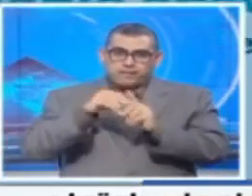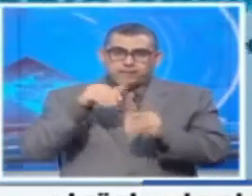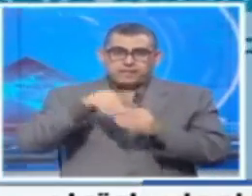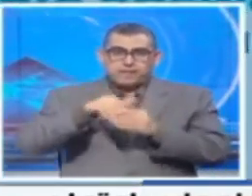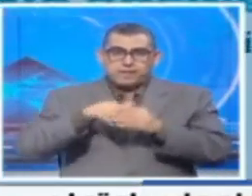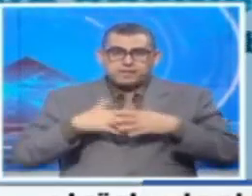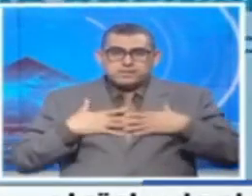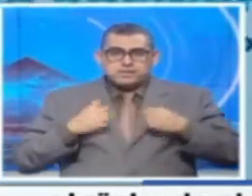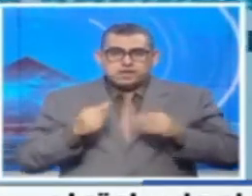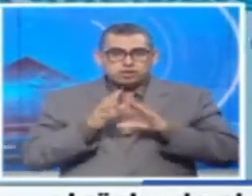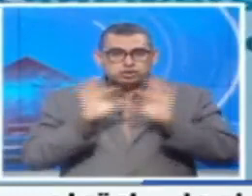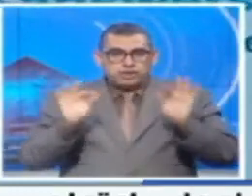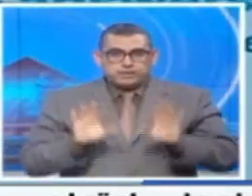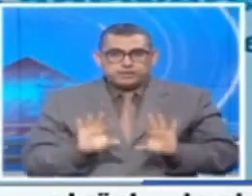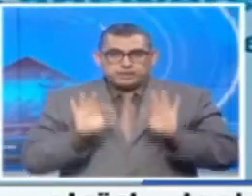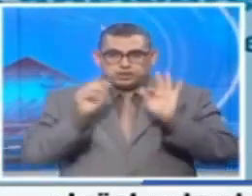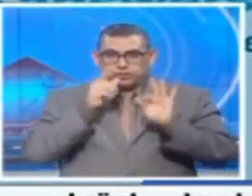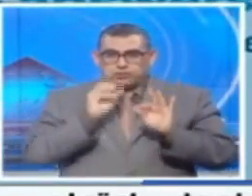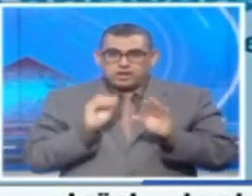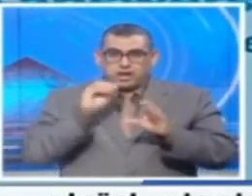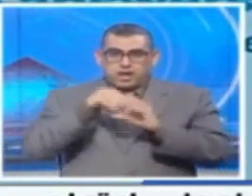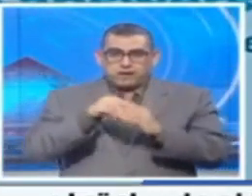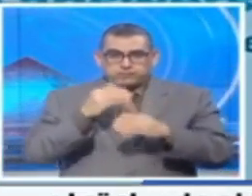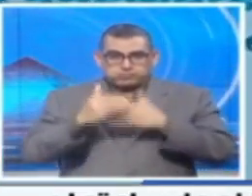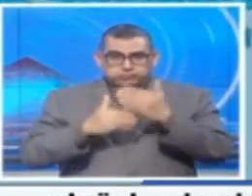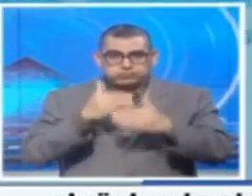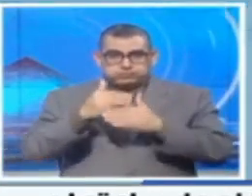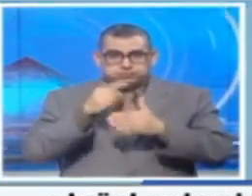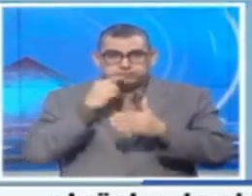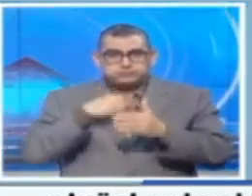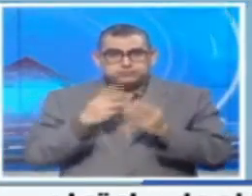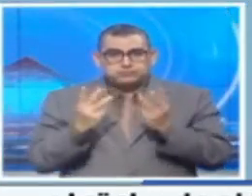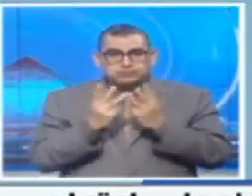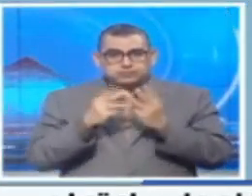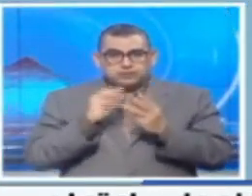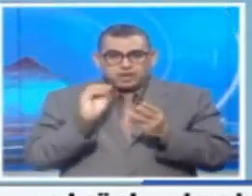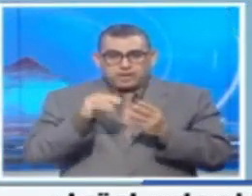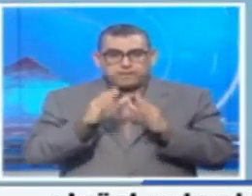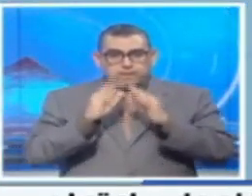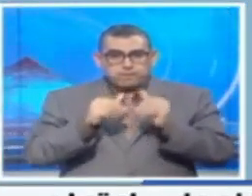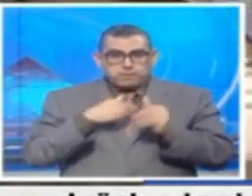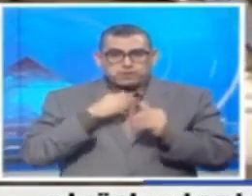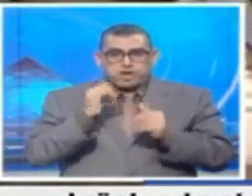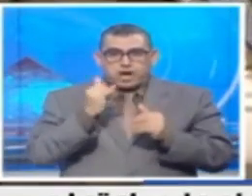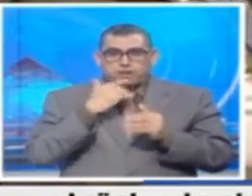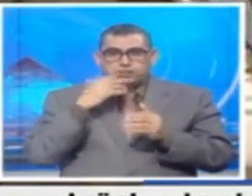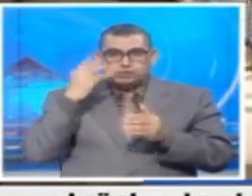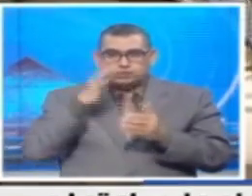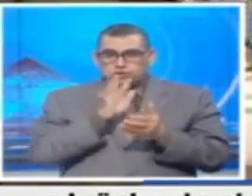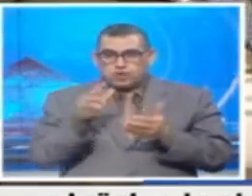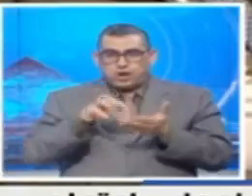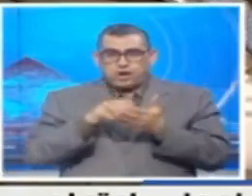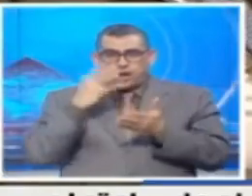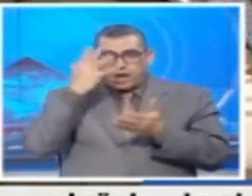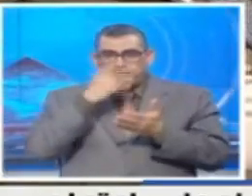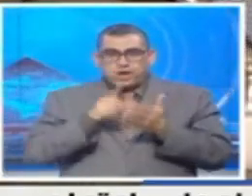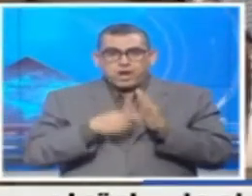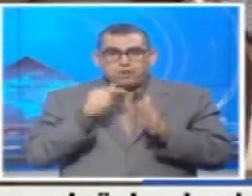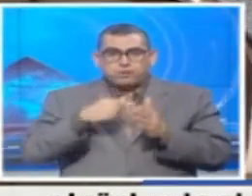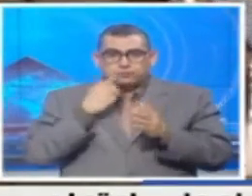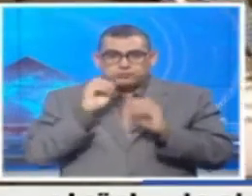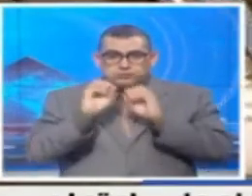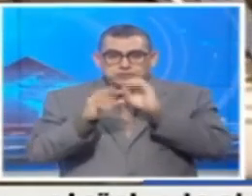الصحي الشامل الجديد، تم تدشين أول منصة رقمية من نوعها في مصر والشرق الأوسط وإفريقيا متخصصة في نشر